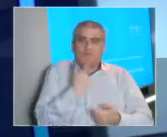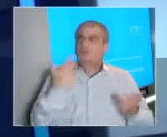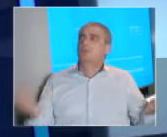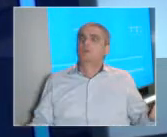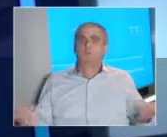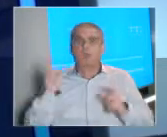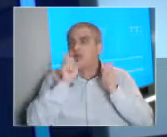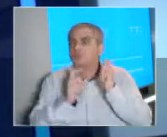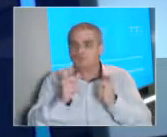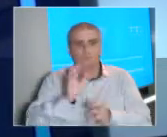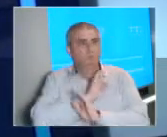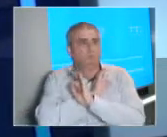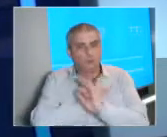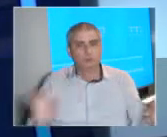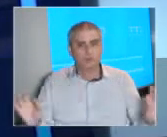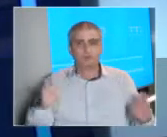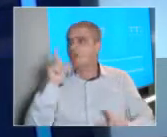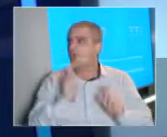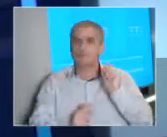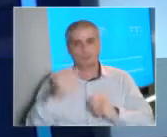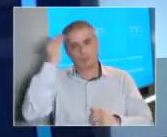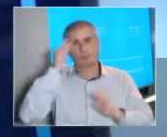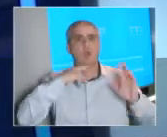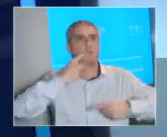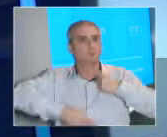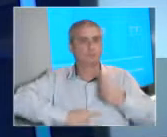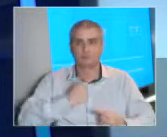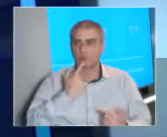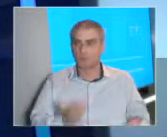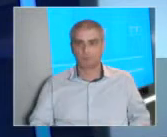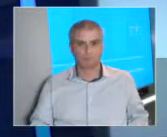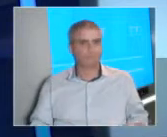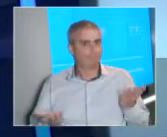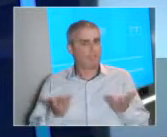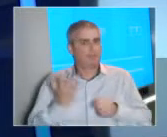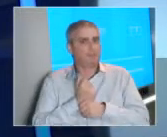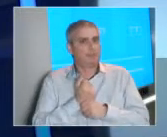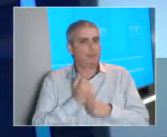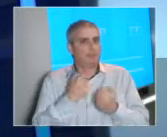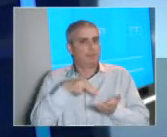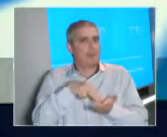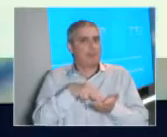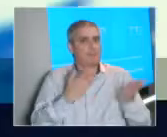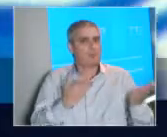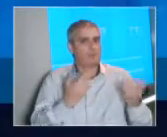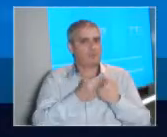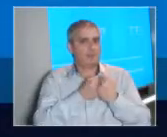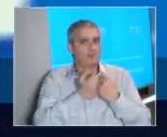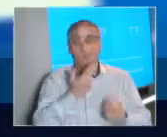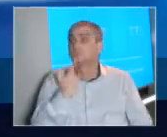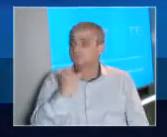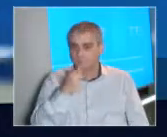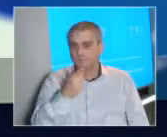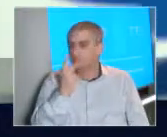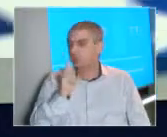אלה אנשים מעולים, ואלה אנשים שלמדו שנים, ואתה אומר לעצמך, איך הם מצליחים לעמוד על הרגליים? תראה, קודם כל, אנחנו, זה אירוע